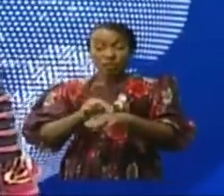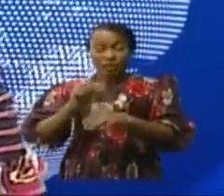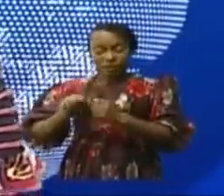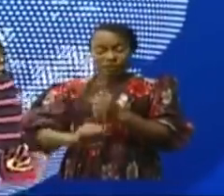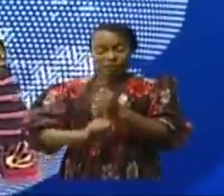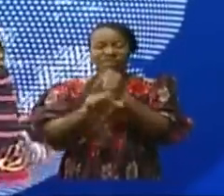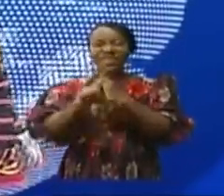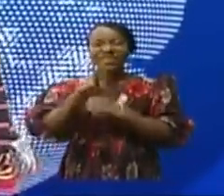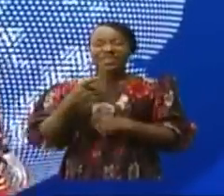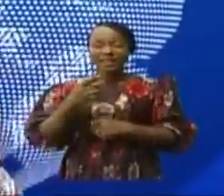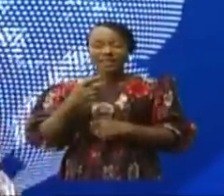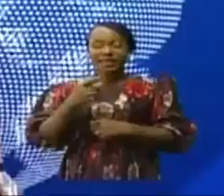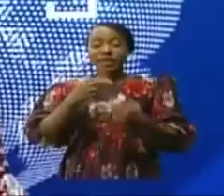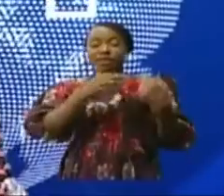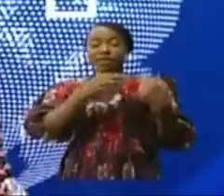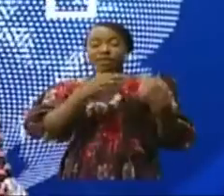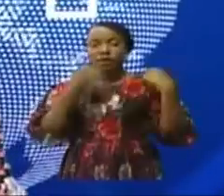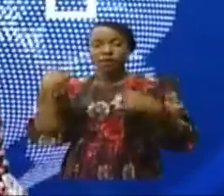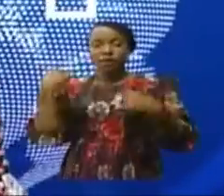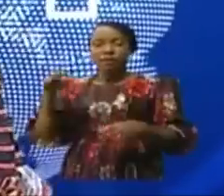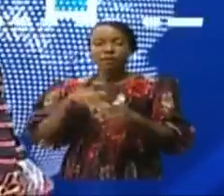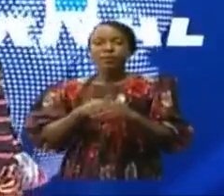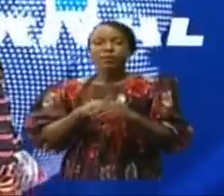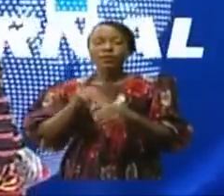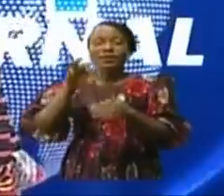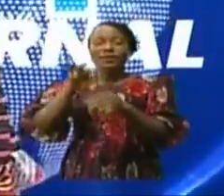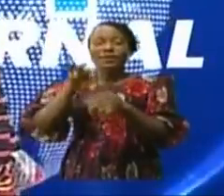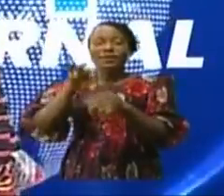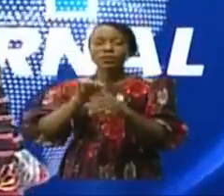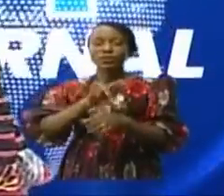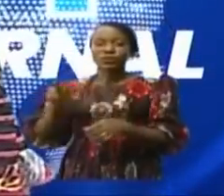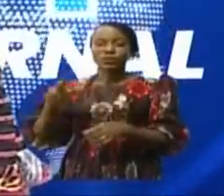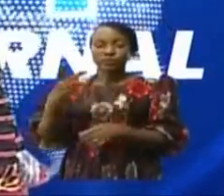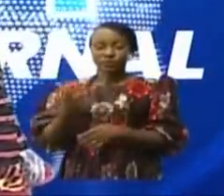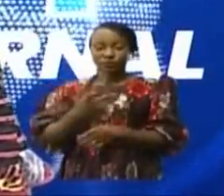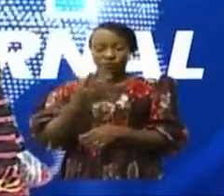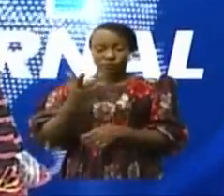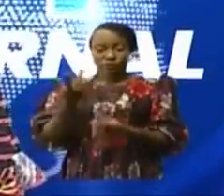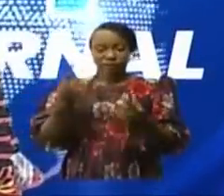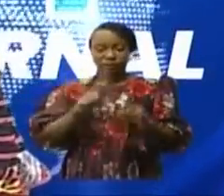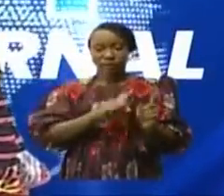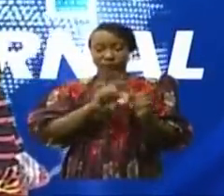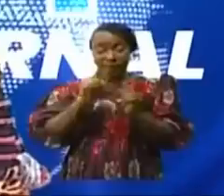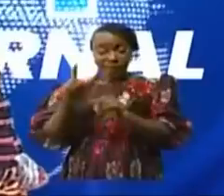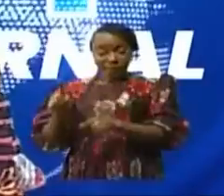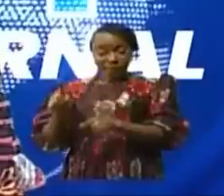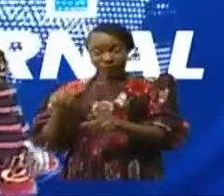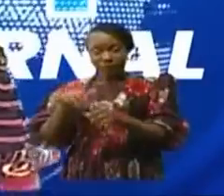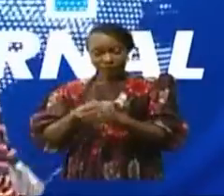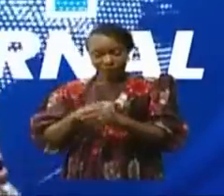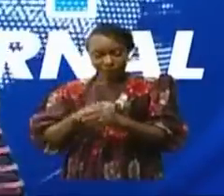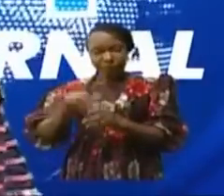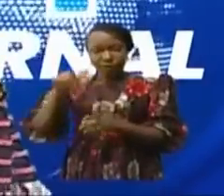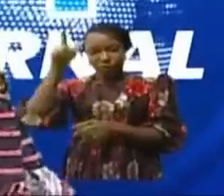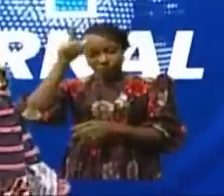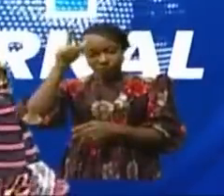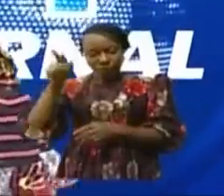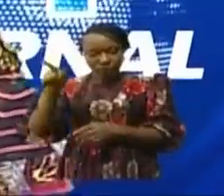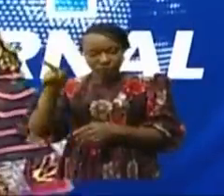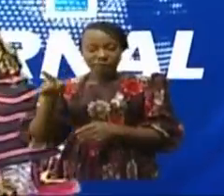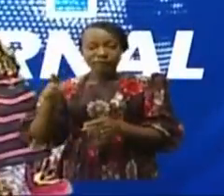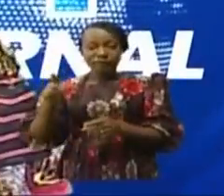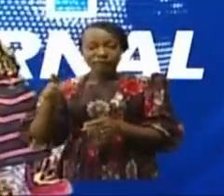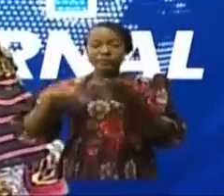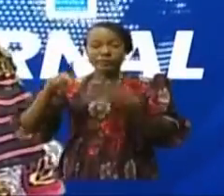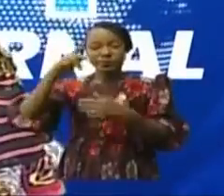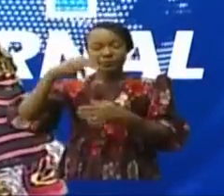soutenir le chef de l'État aux élections de 2023. Lors de son séjour, Louchois, Modeste Bahati l'a rappelé également au parti membre de l'Union